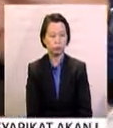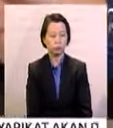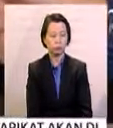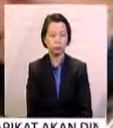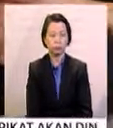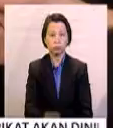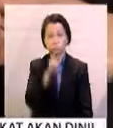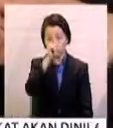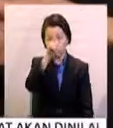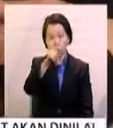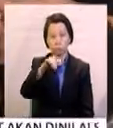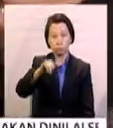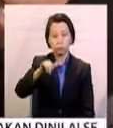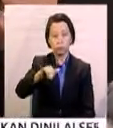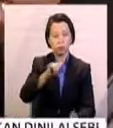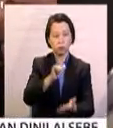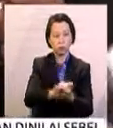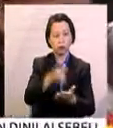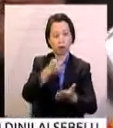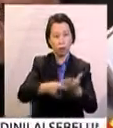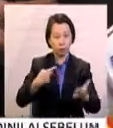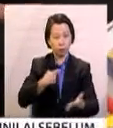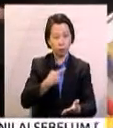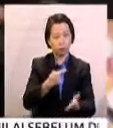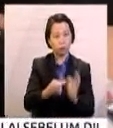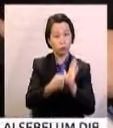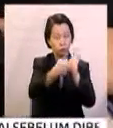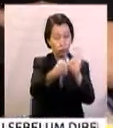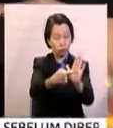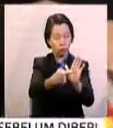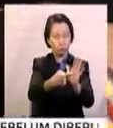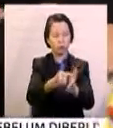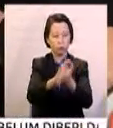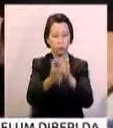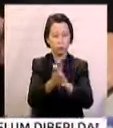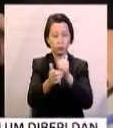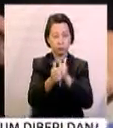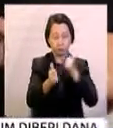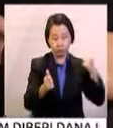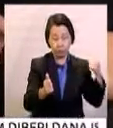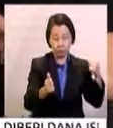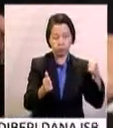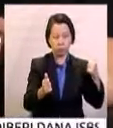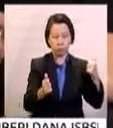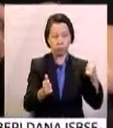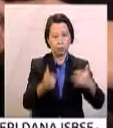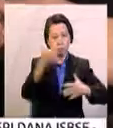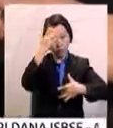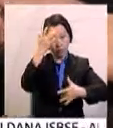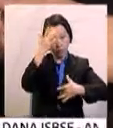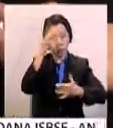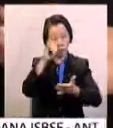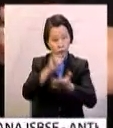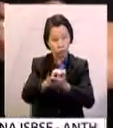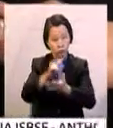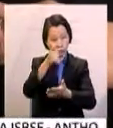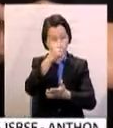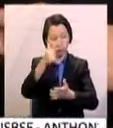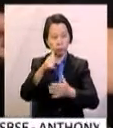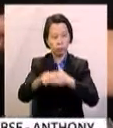Oh, memang itu salah satu daripada apa yang kita syorkan supaya menjadi pencegahan terhadap penyakit-penyakit. Itulah sebabnya